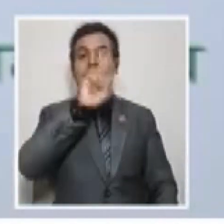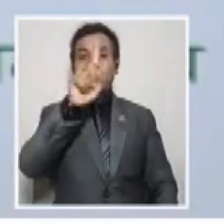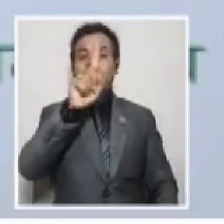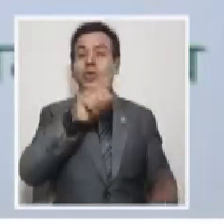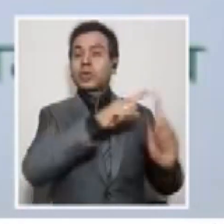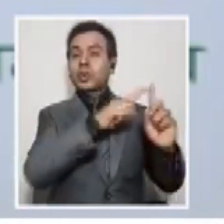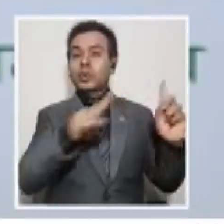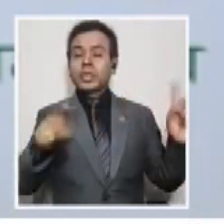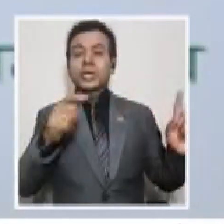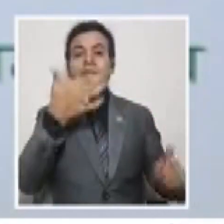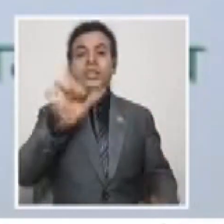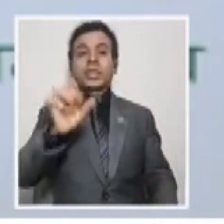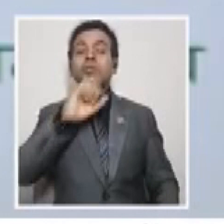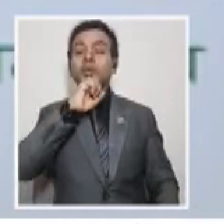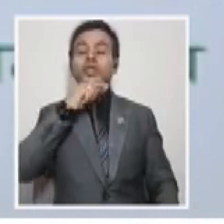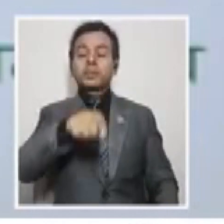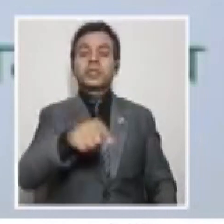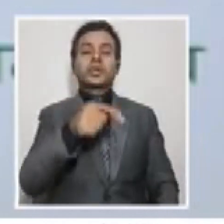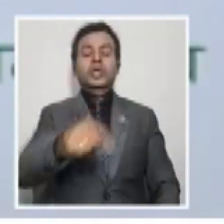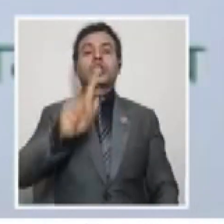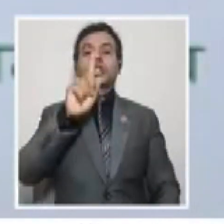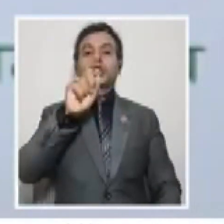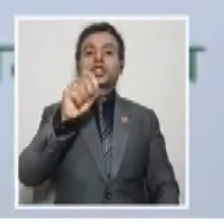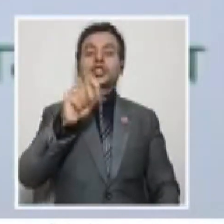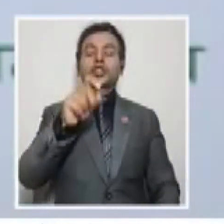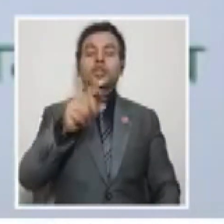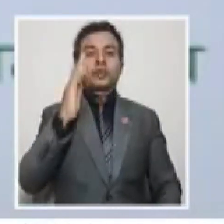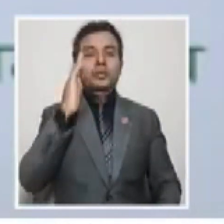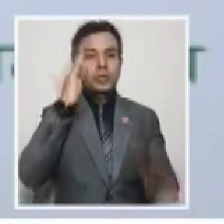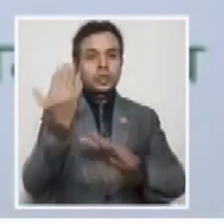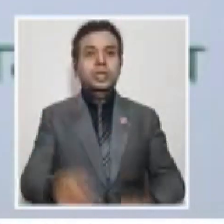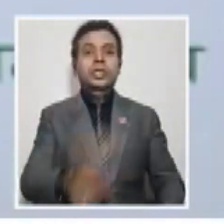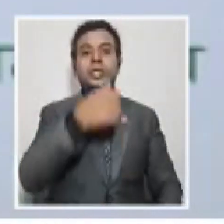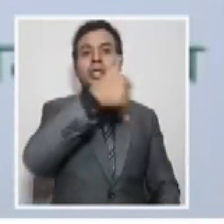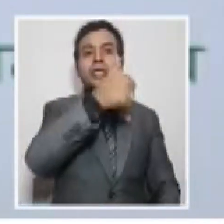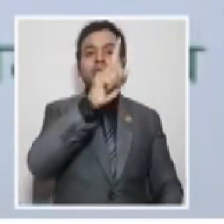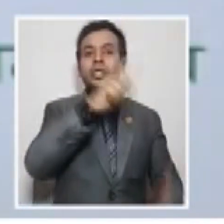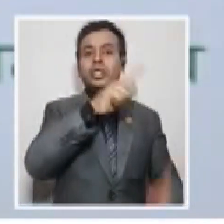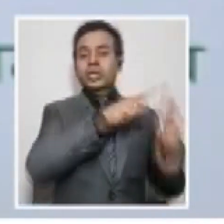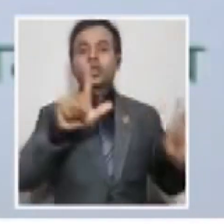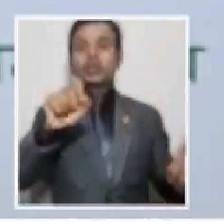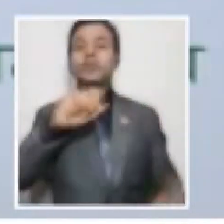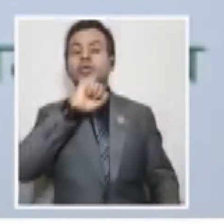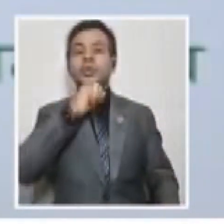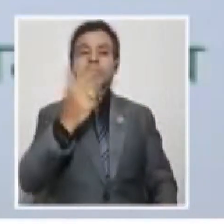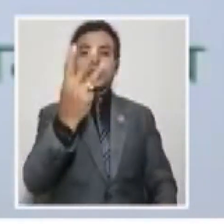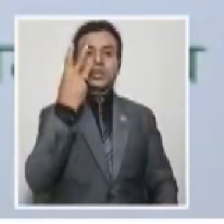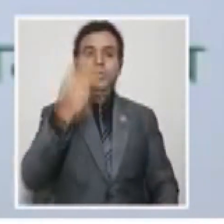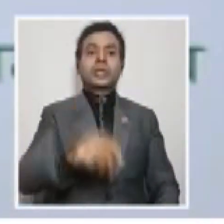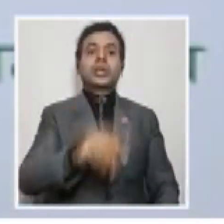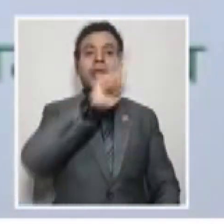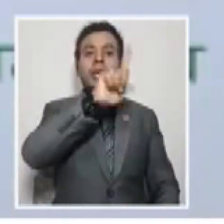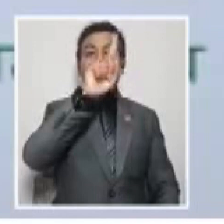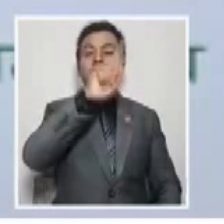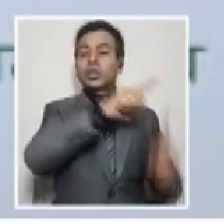61 থেকে 70 বছরের মধ্যে 3 জন, 71 থেকে 80 বছরের মধ্যে 2 জন, 81 থেকে 90 বছরের মধ্যে 2 জন।